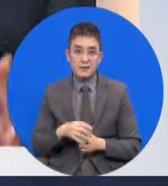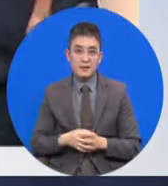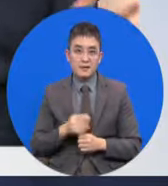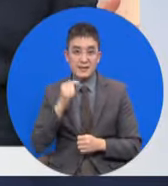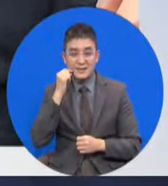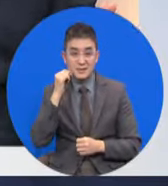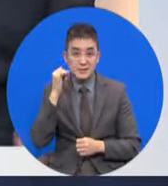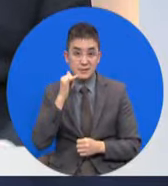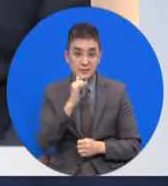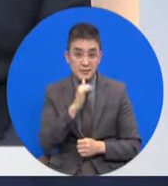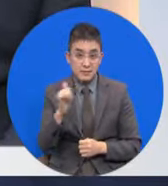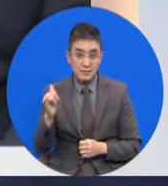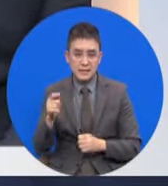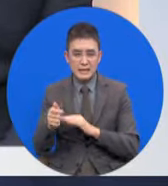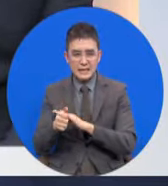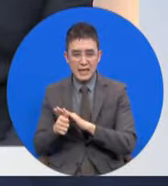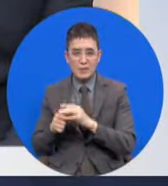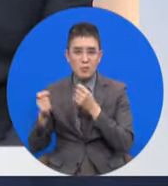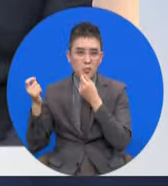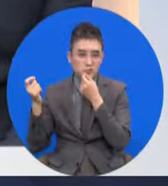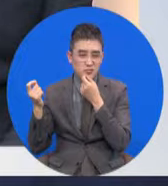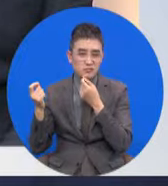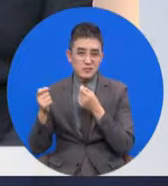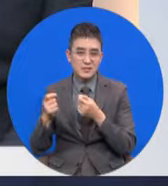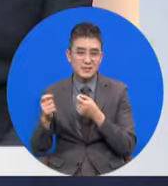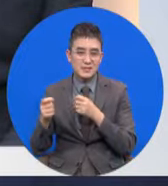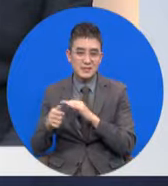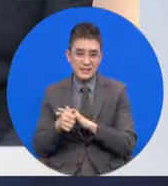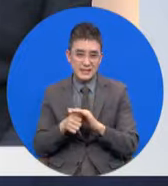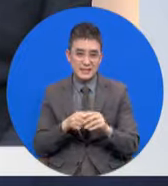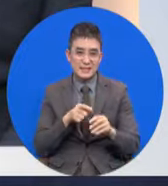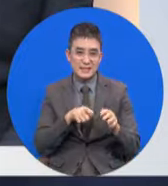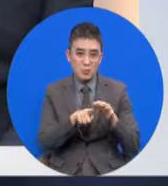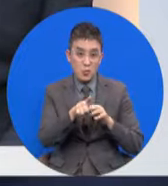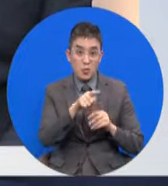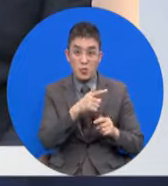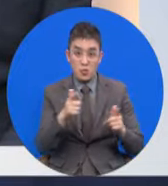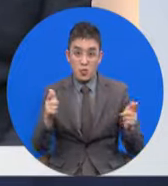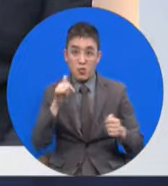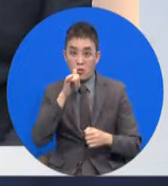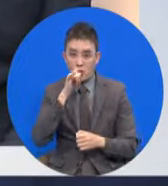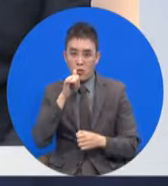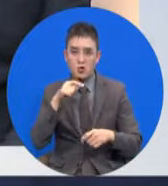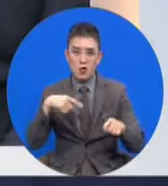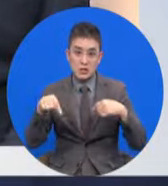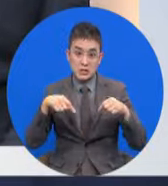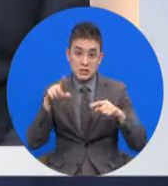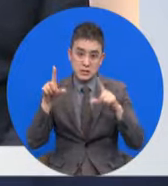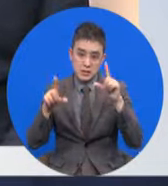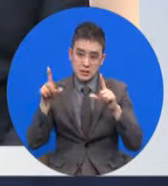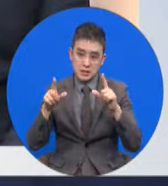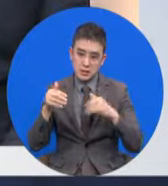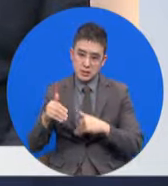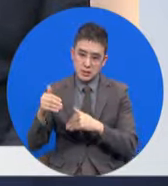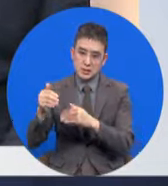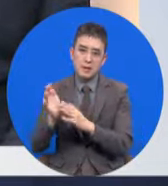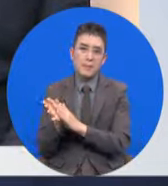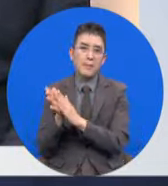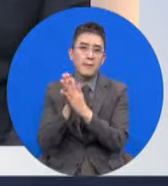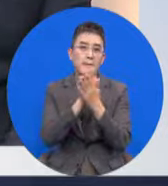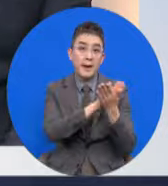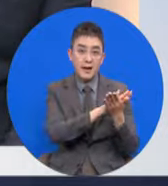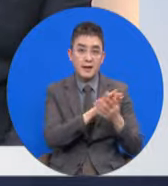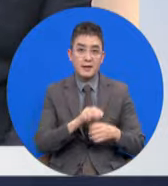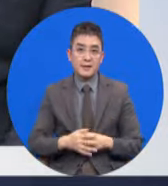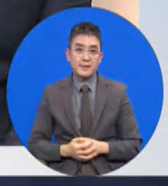나타나듯이 정치 상황에 따라서 정치적 의사를 표현하는 것이 다소 달라지는 경향이 있기 때문에 이번